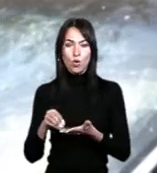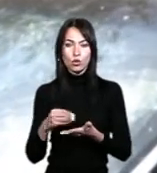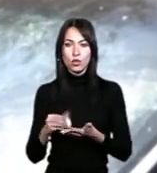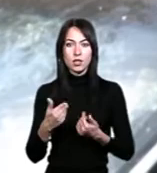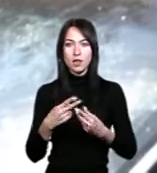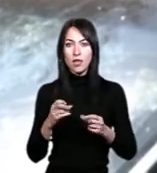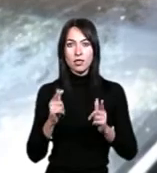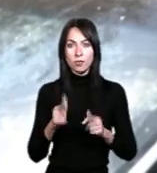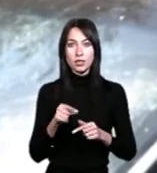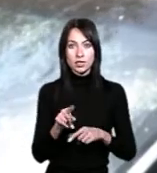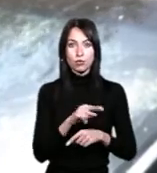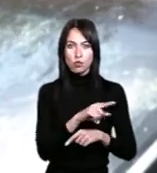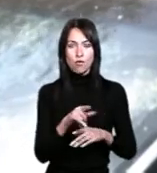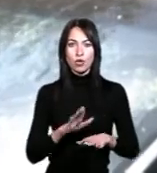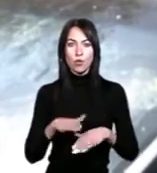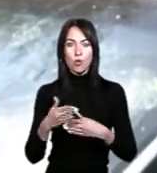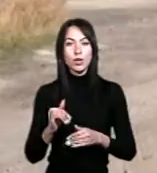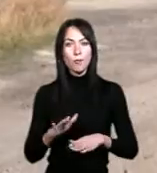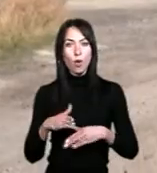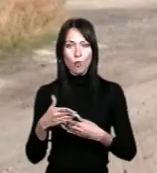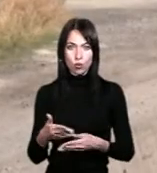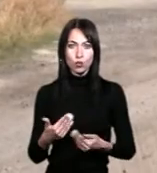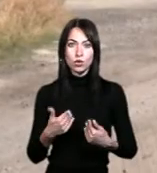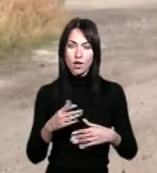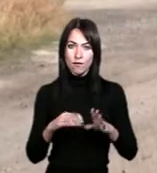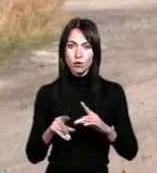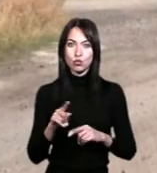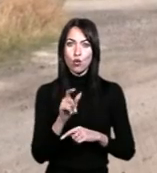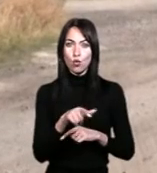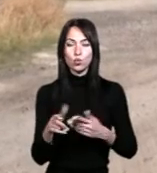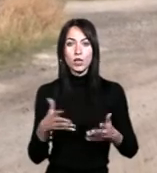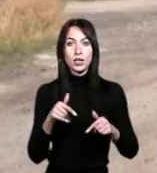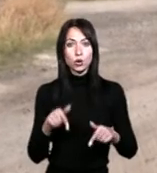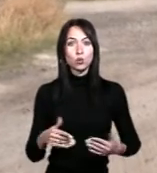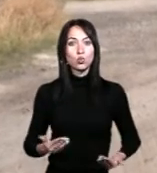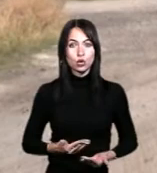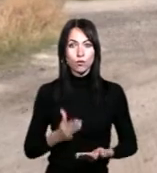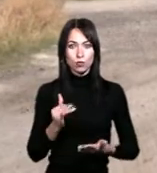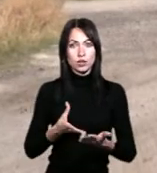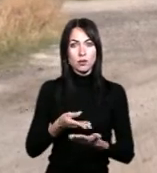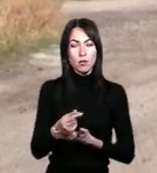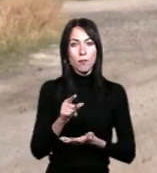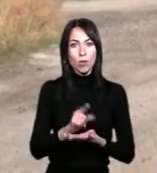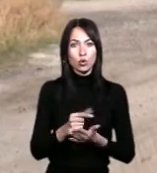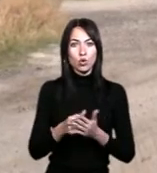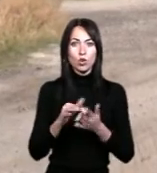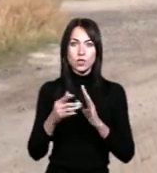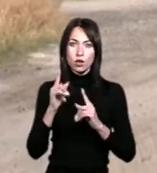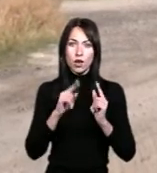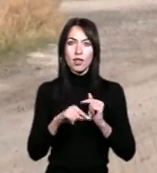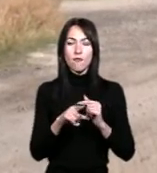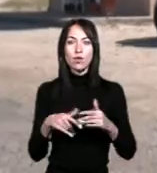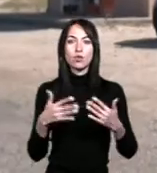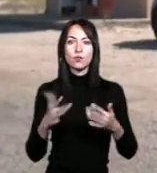не погоджуюсь з тим, що вони пропонували і пропонують. Я вважаю, що люди, які тут живуть і сплачують податки до селищної ради, вони